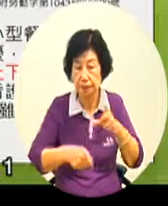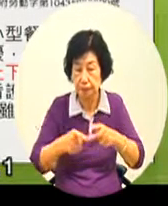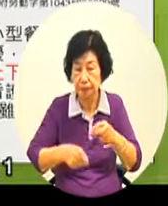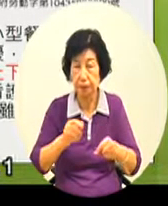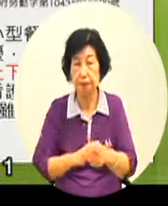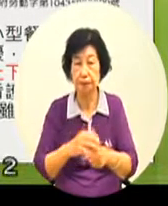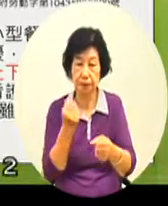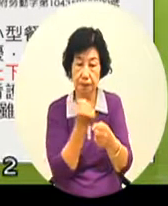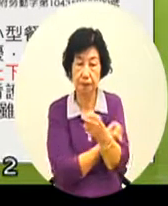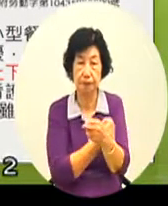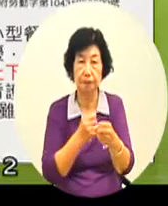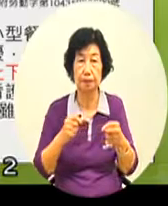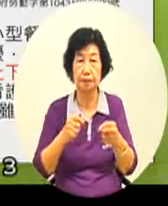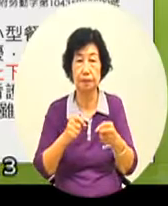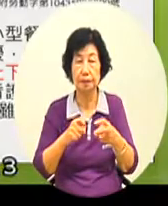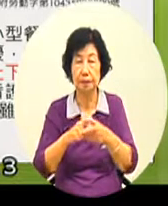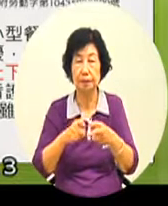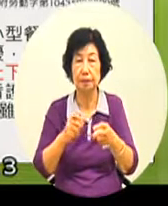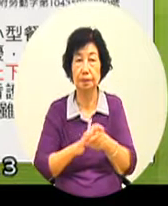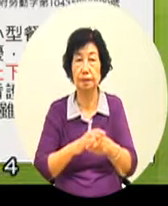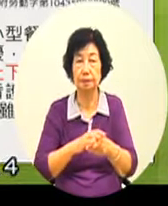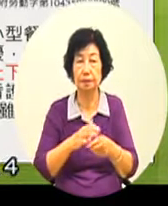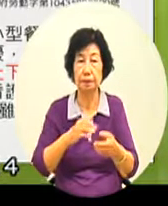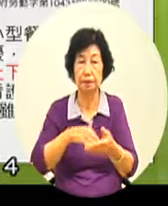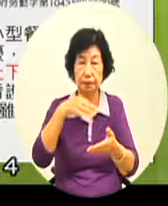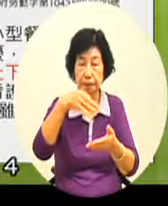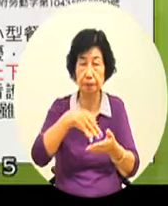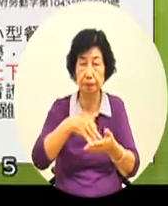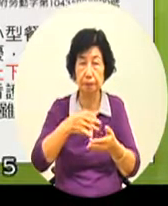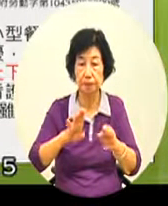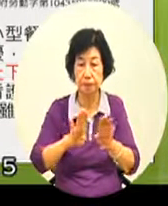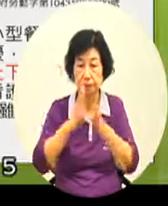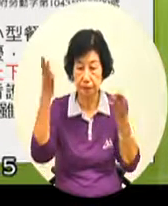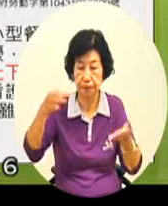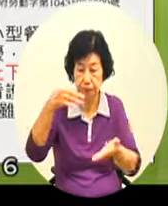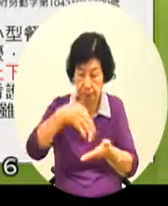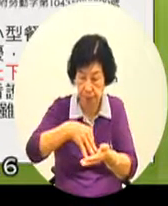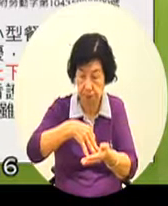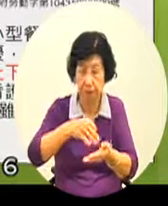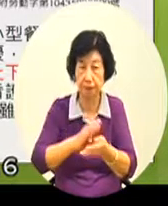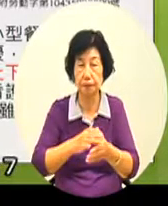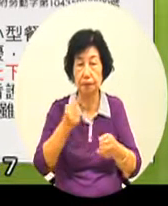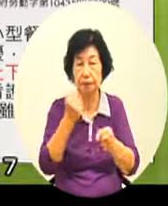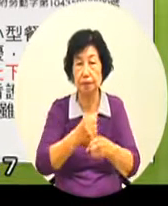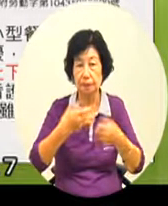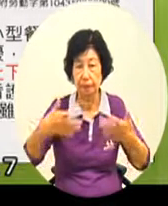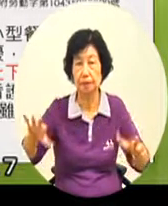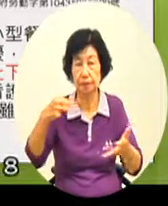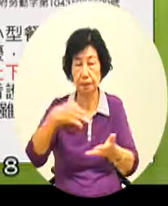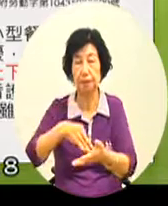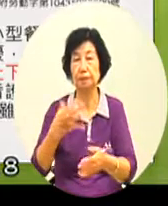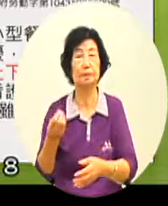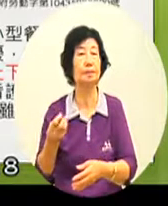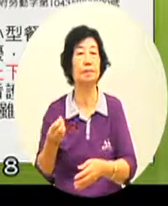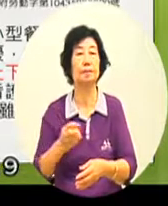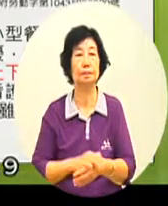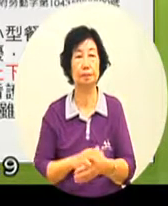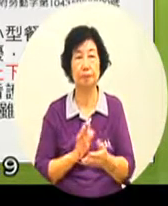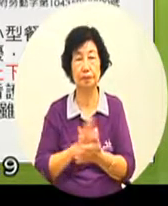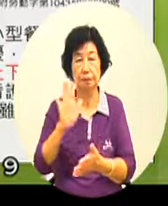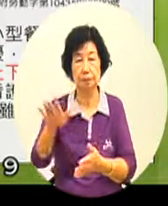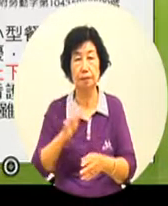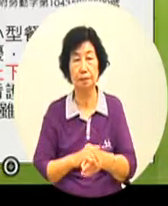工哦，他自认为签到签退很麻烦，他自己疏忽了，他也没签到签退。好，哦，那后来也是被我